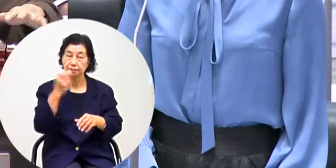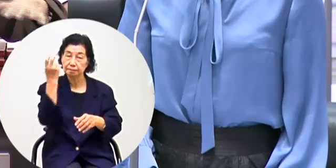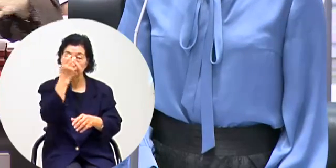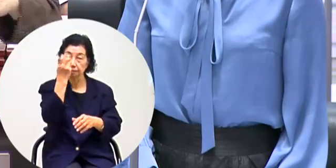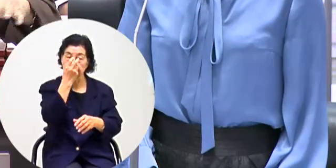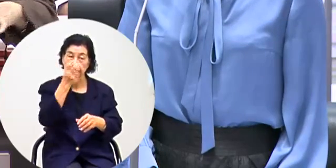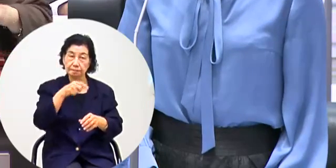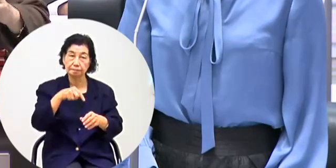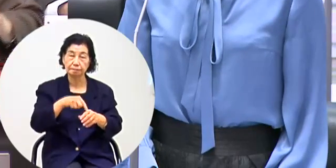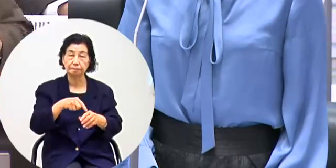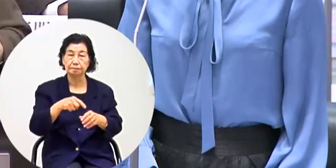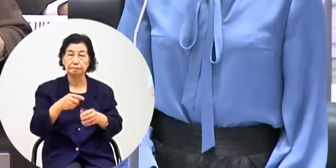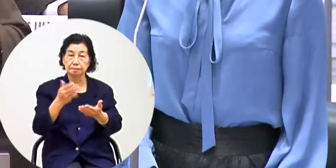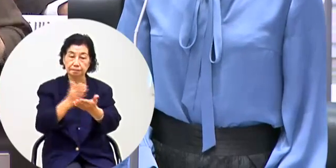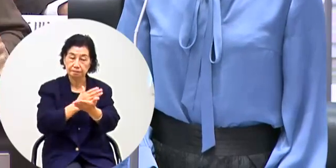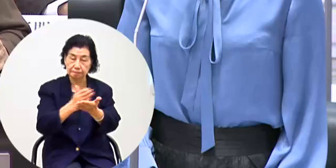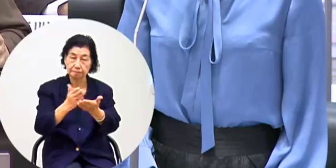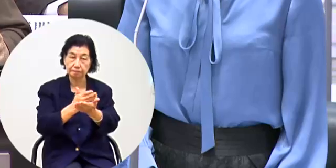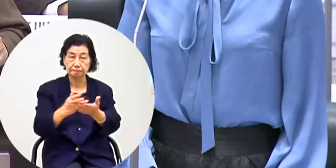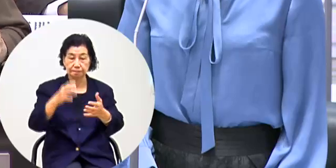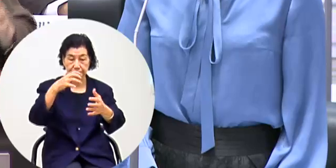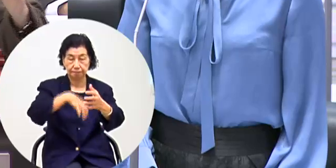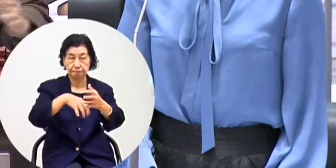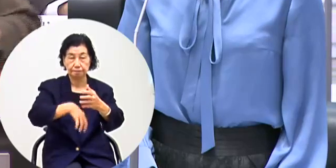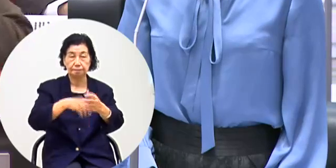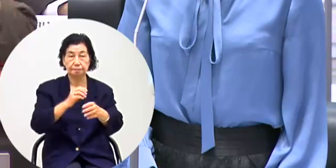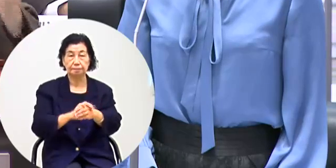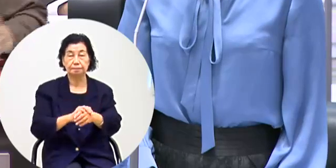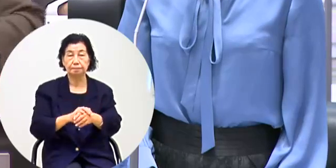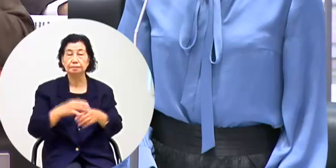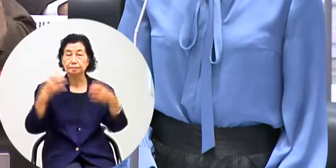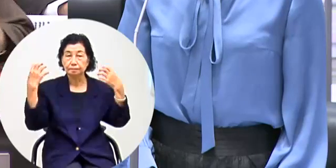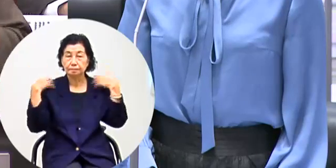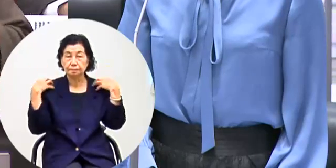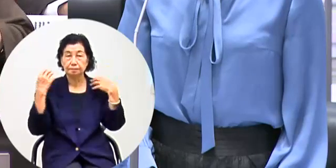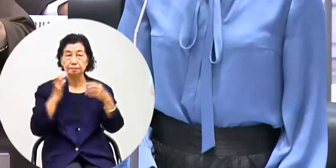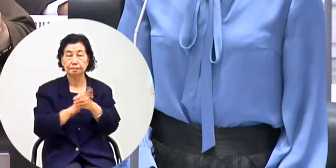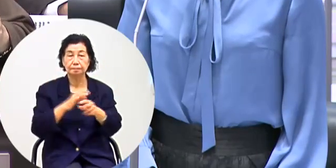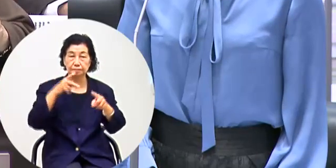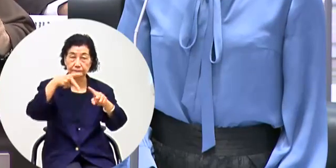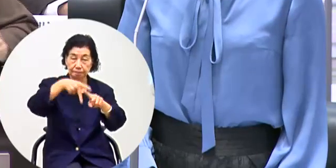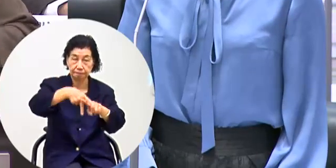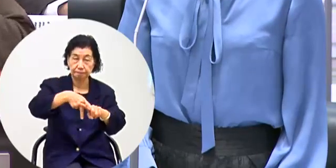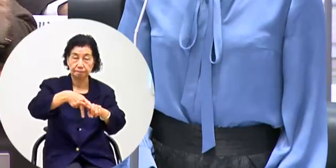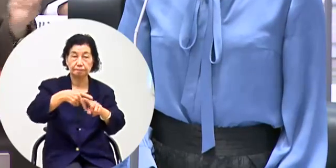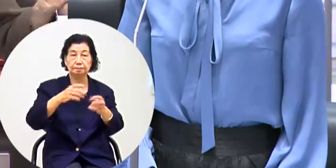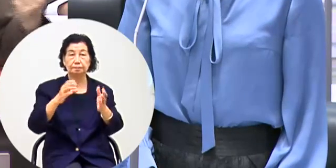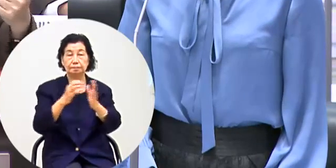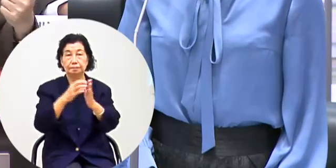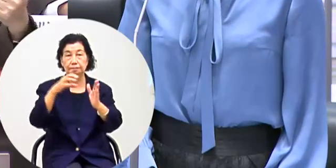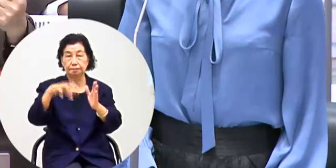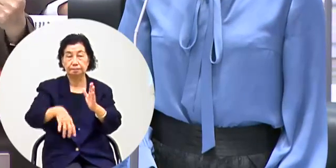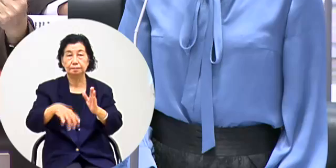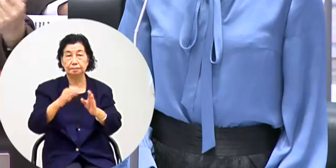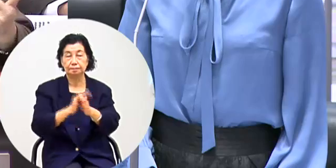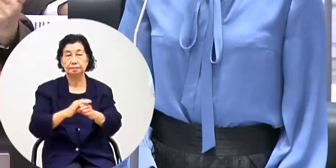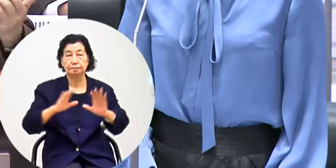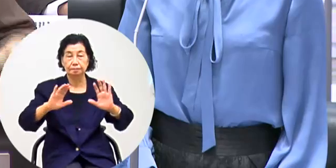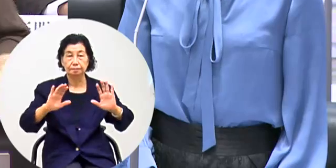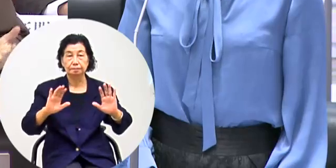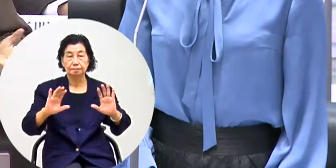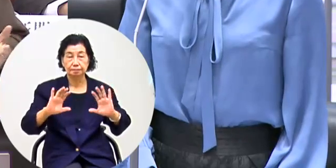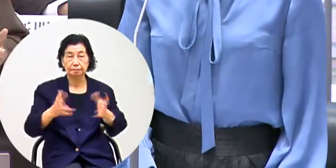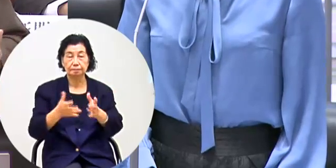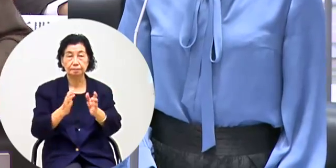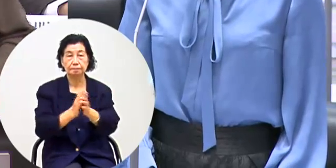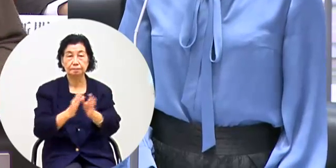责跨旗处红毛港迁村办公室，我负责跟国发会在这个部分。今天下午他又要